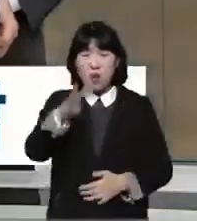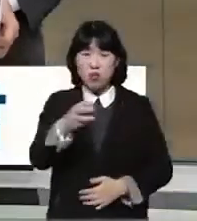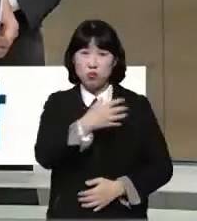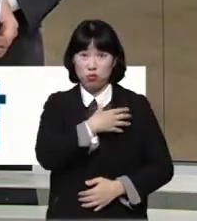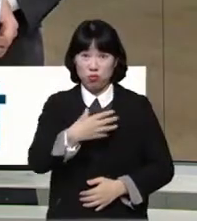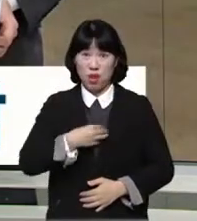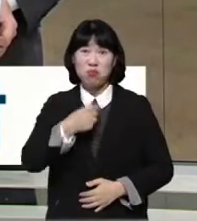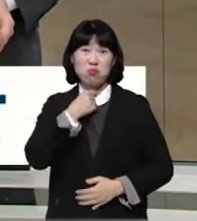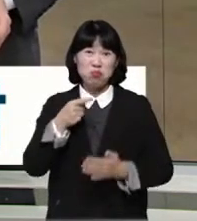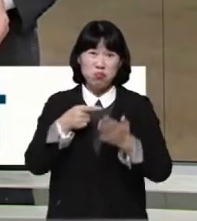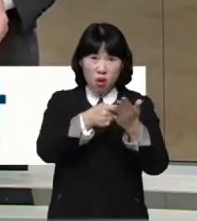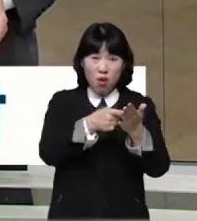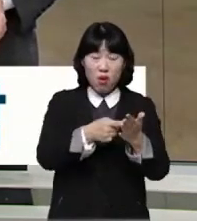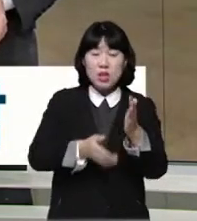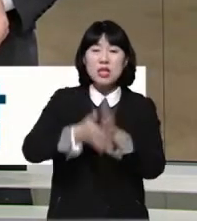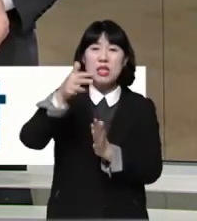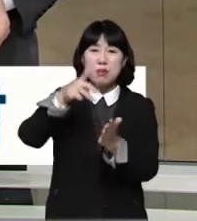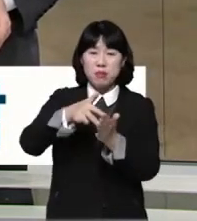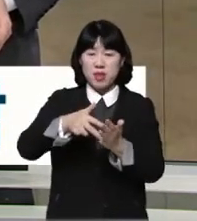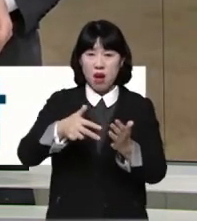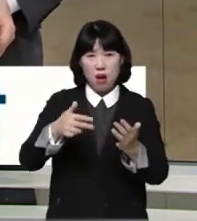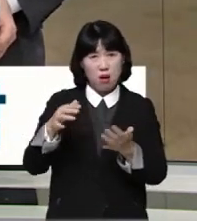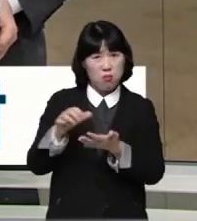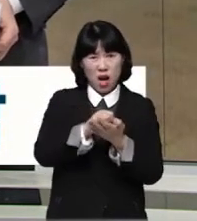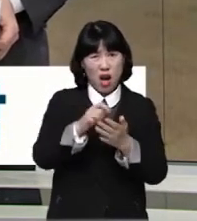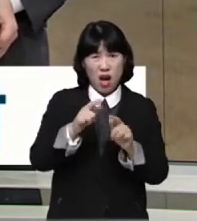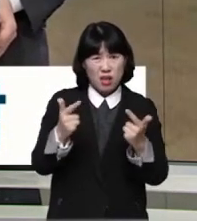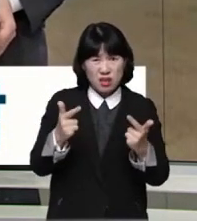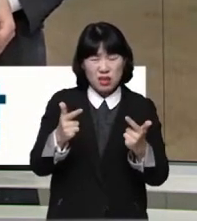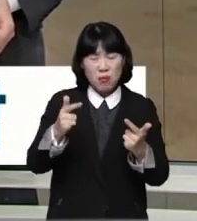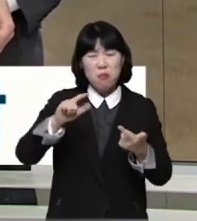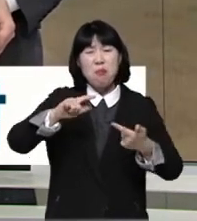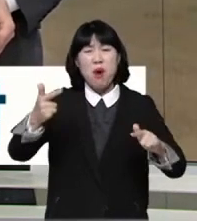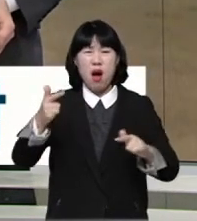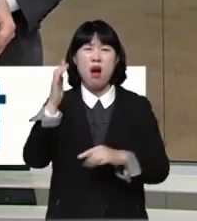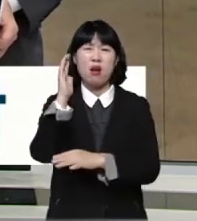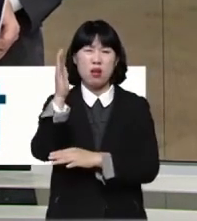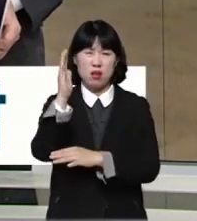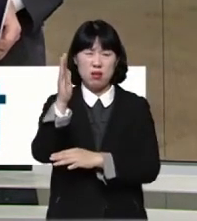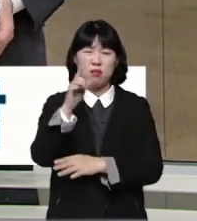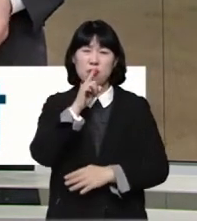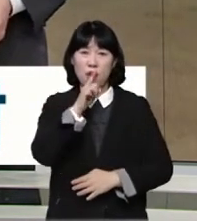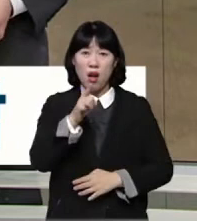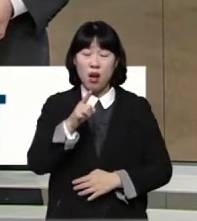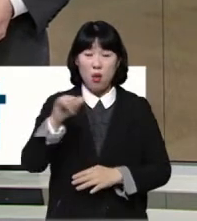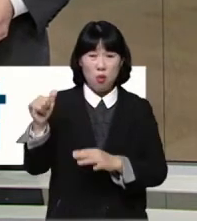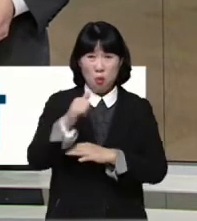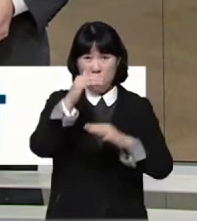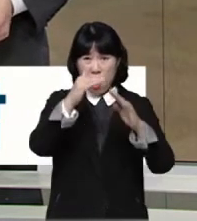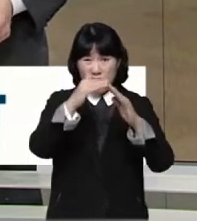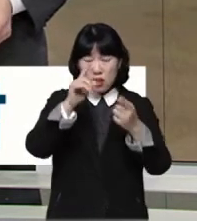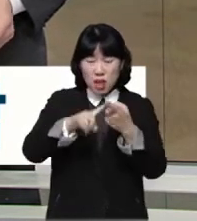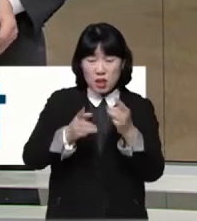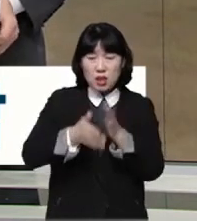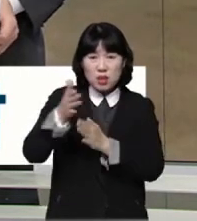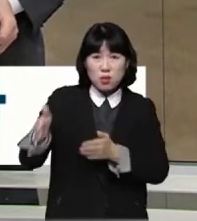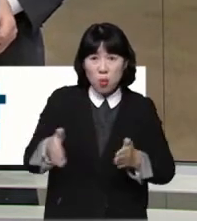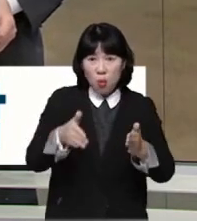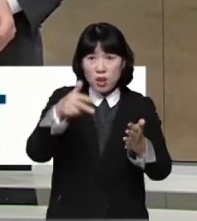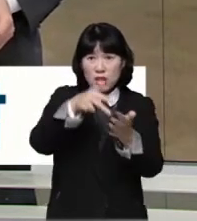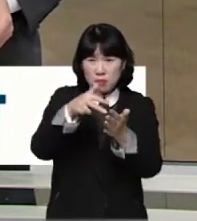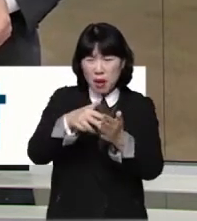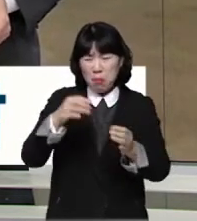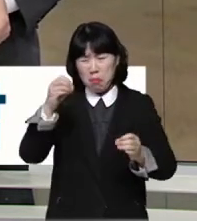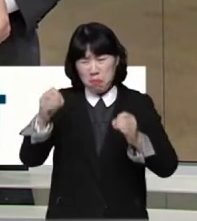요구했던 만큼 시의 입장을 수용한 것이 아니라고 반박하고 나섰습니다 공항을 둘러싼 시도 의 입장은